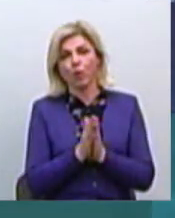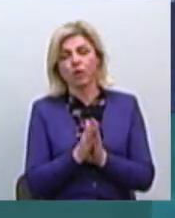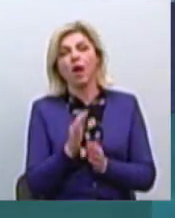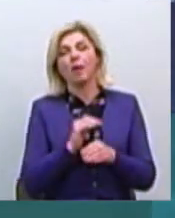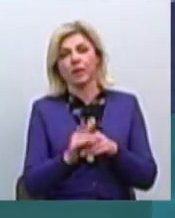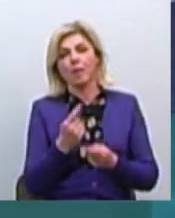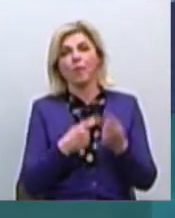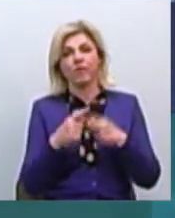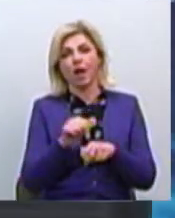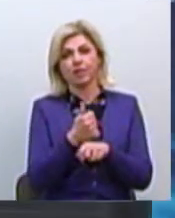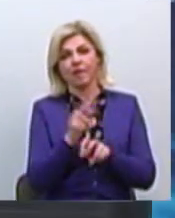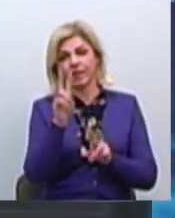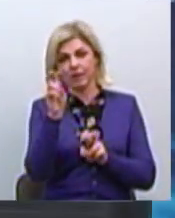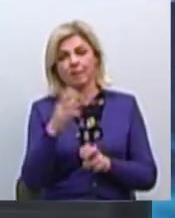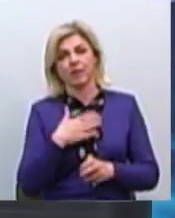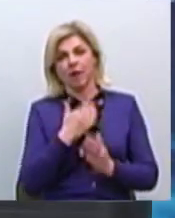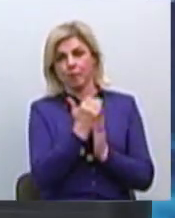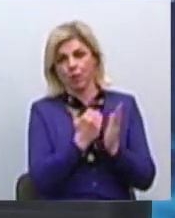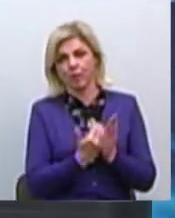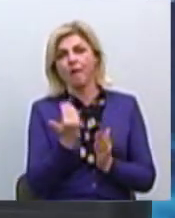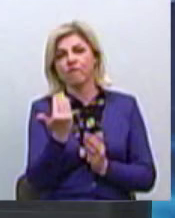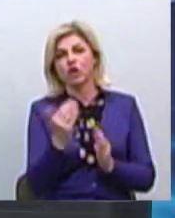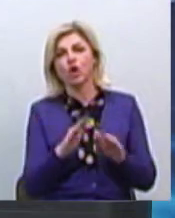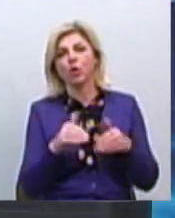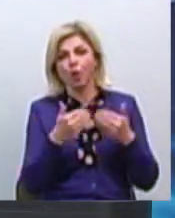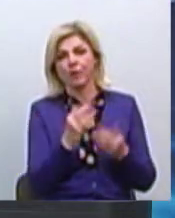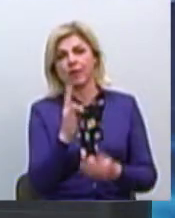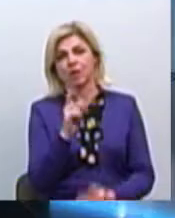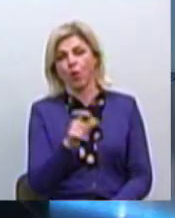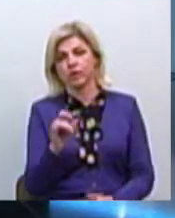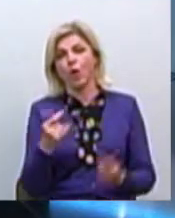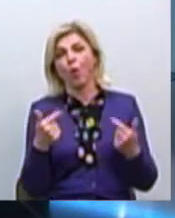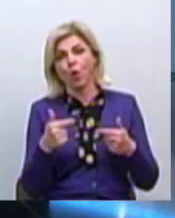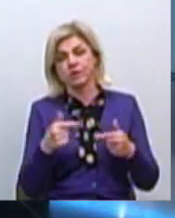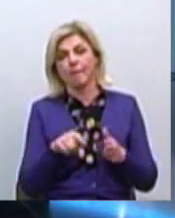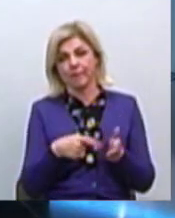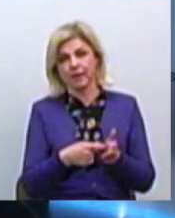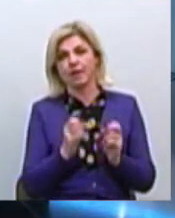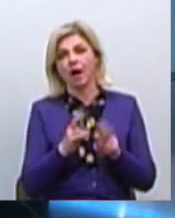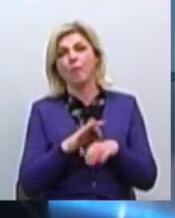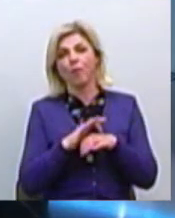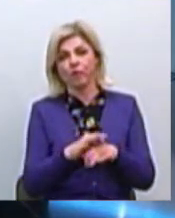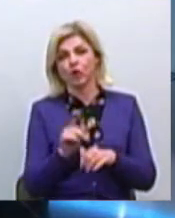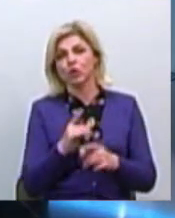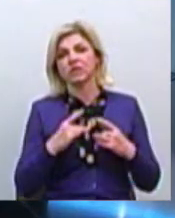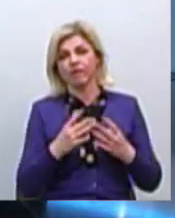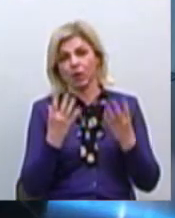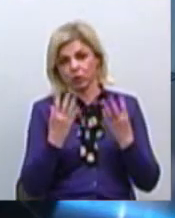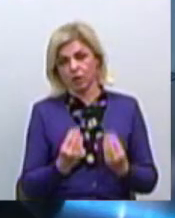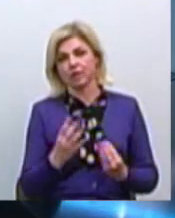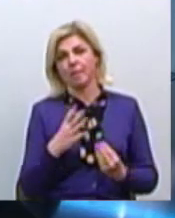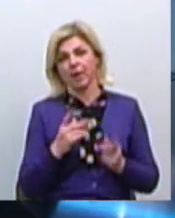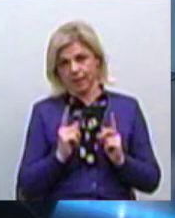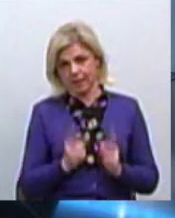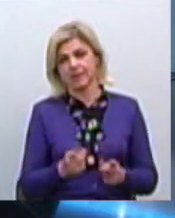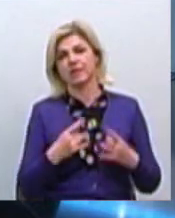до головної теми нашої програми, ваші рекомендації миколаївцям та гостям міста, як потрібно поводити, аби святковий день був